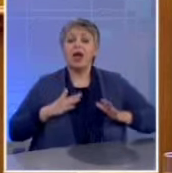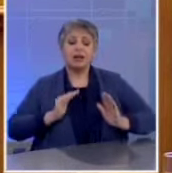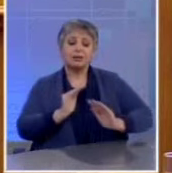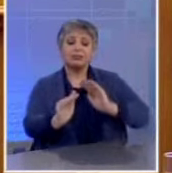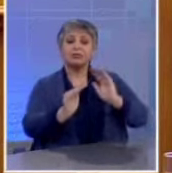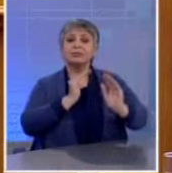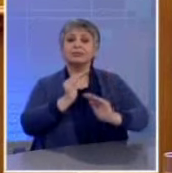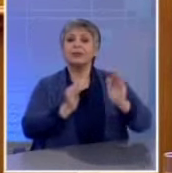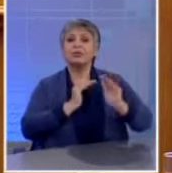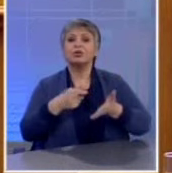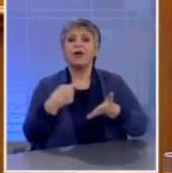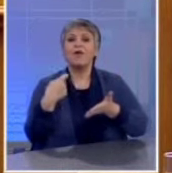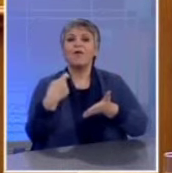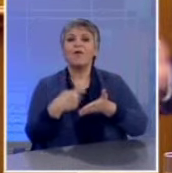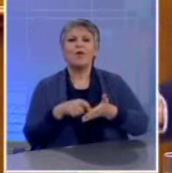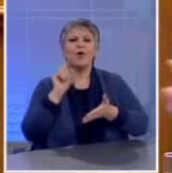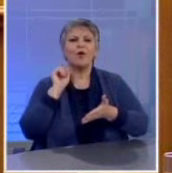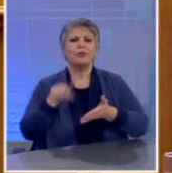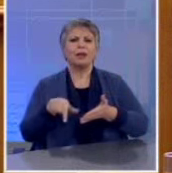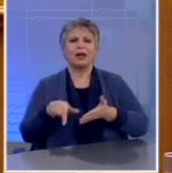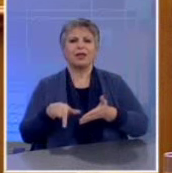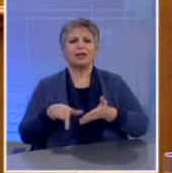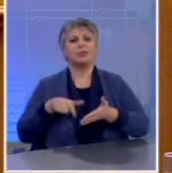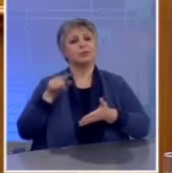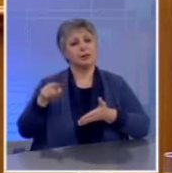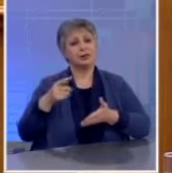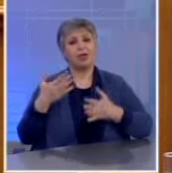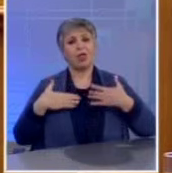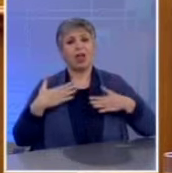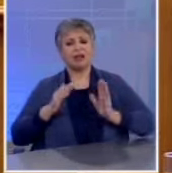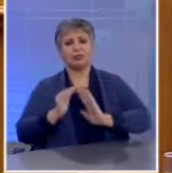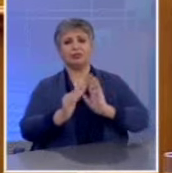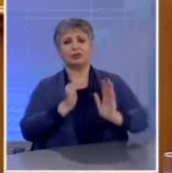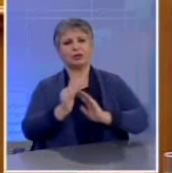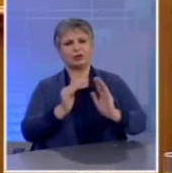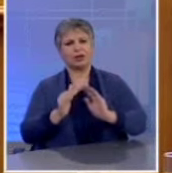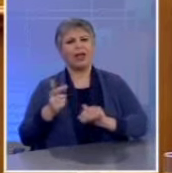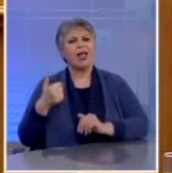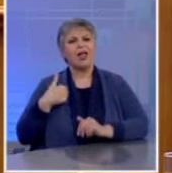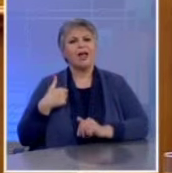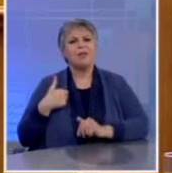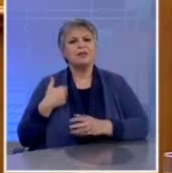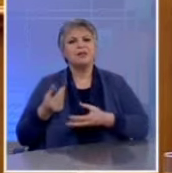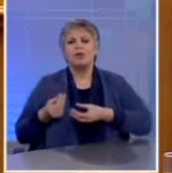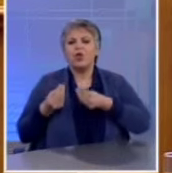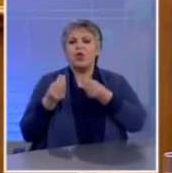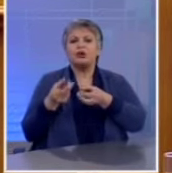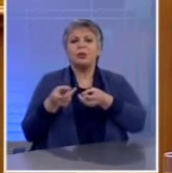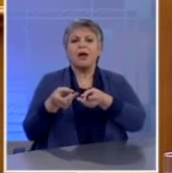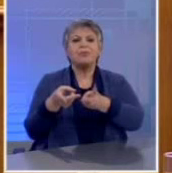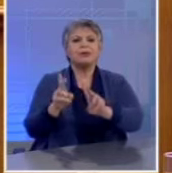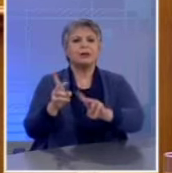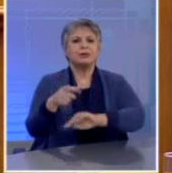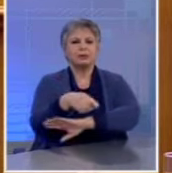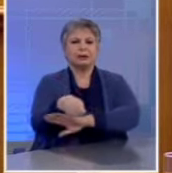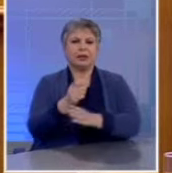φίλους σας είναι τέτοιος που μας καταγγείλατε και από πάνω, επειδή δώσαμε το το δικονομικό εργαλείο στη δικαιοσύνη,